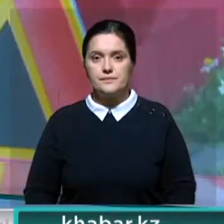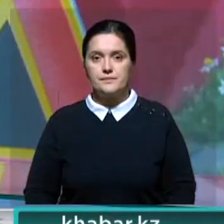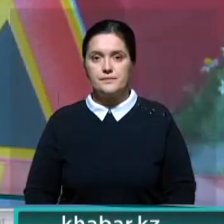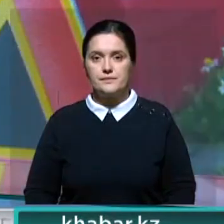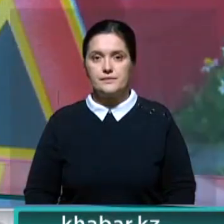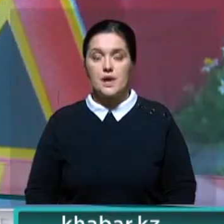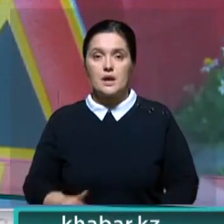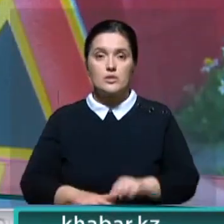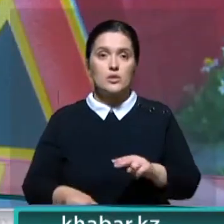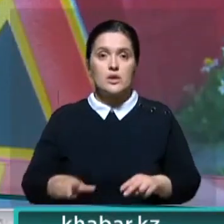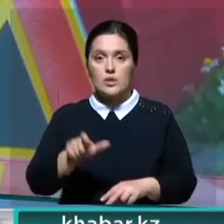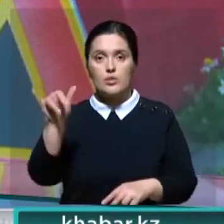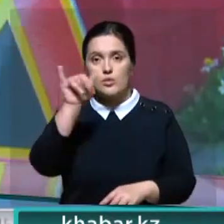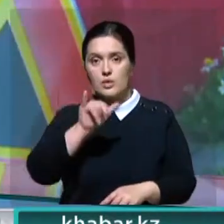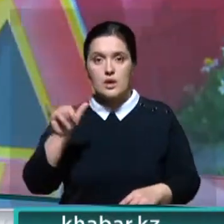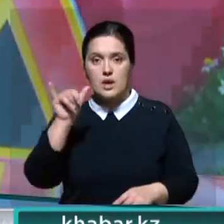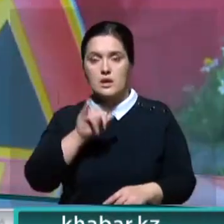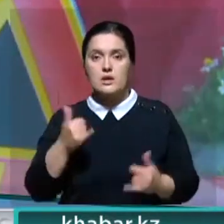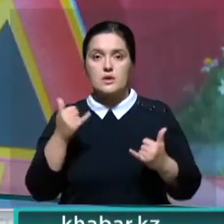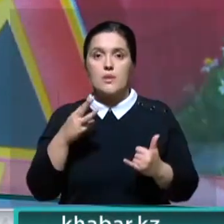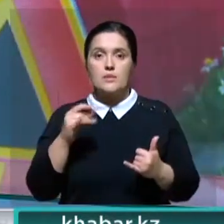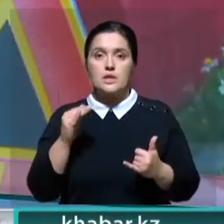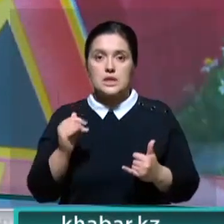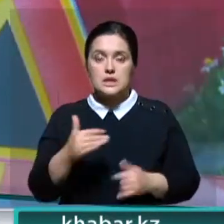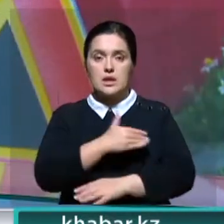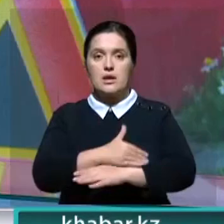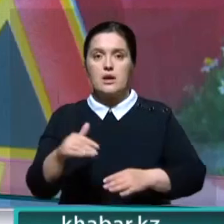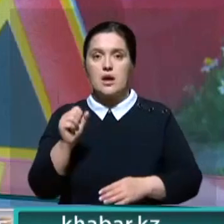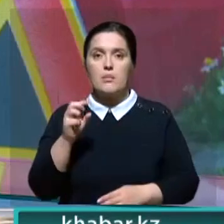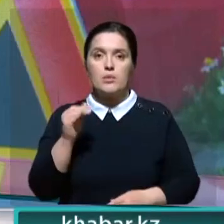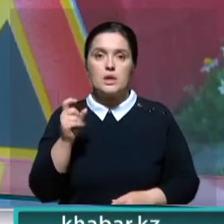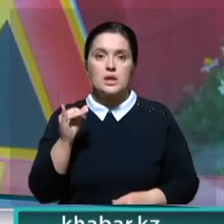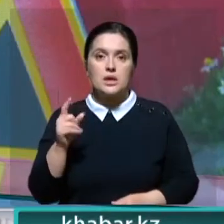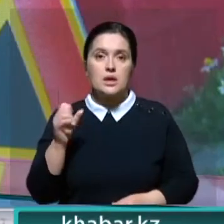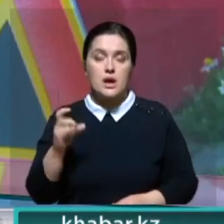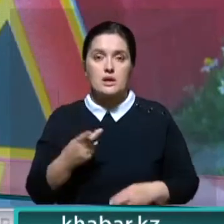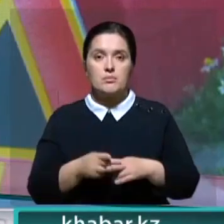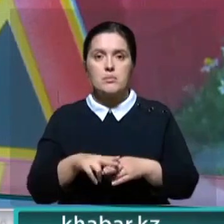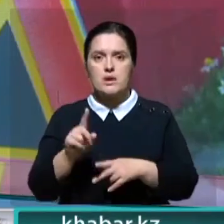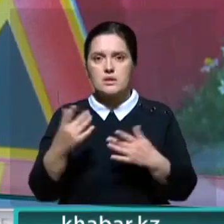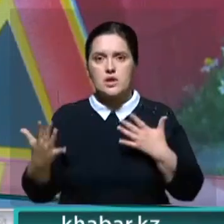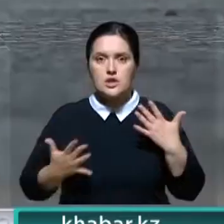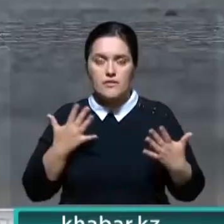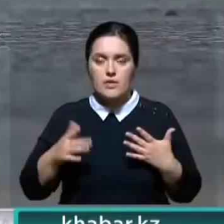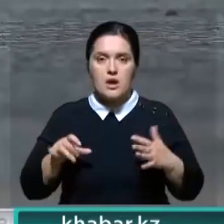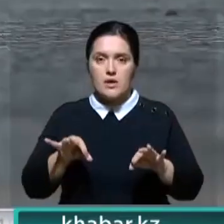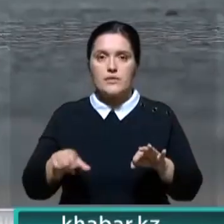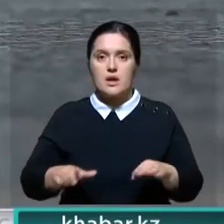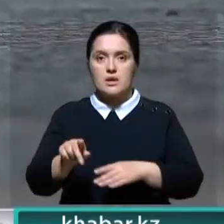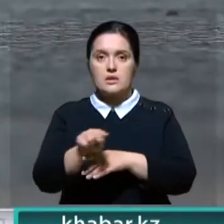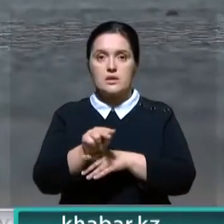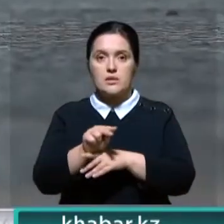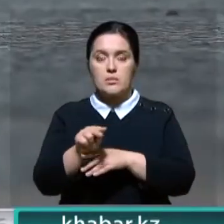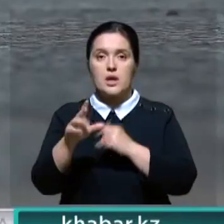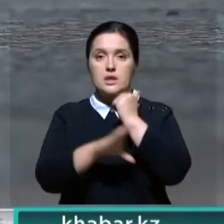С тем, как строят дороги в Уральске, ознакомились сегодня мы жилисмены. Проспект Абулхаирхана, одну из наиболее оживленных автодорог города, начали ремонтировать в